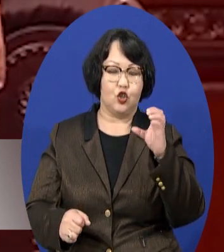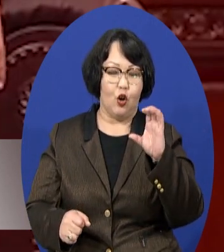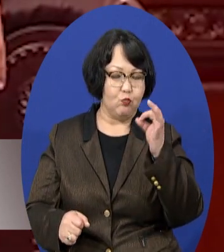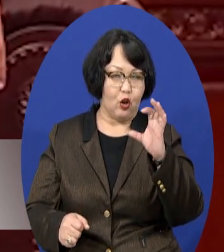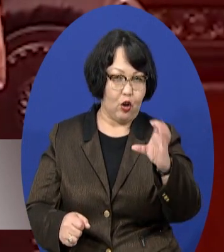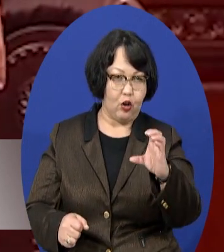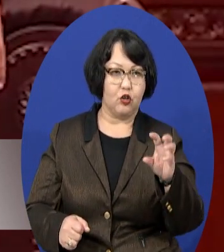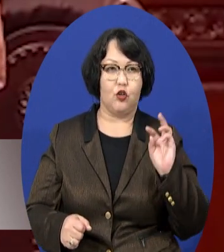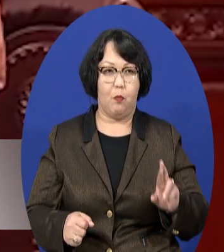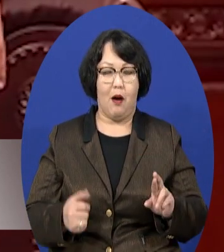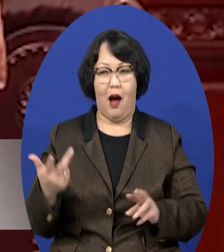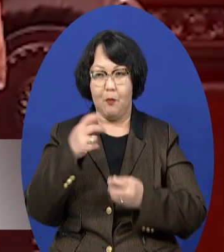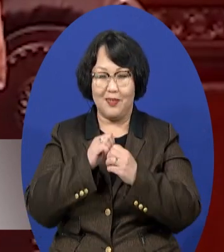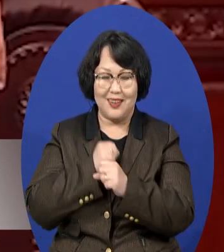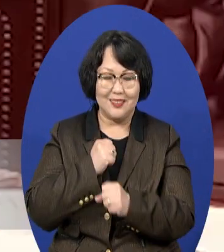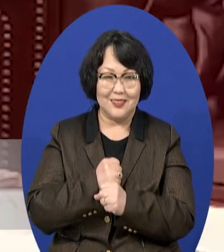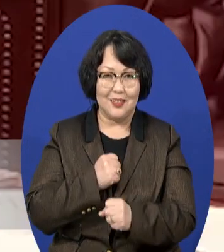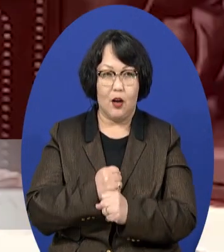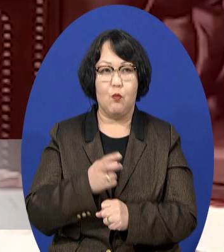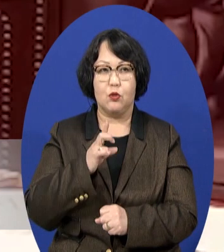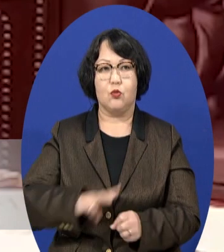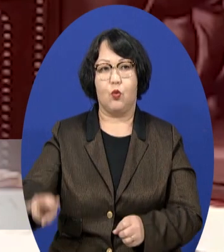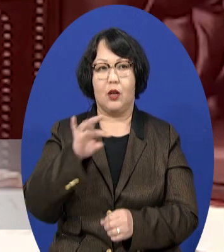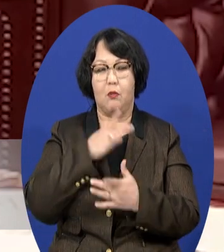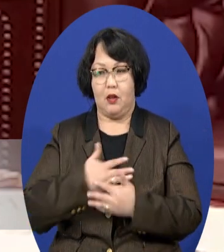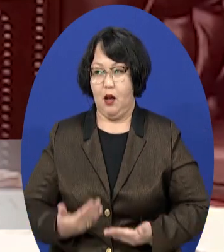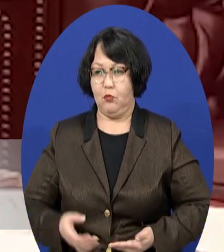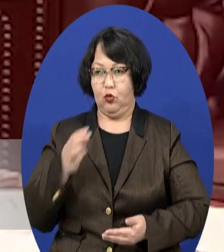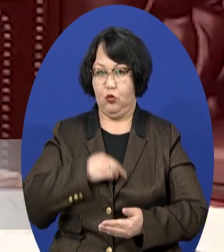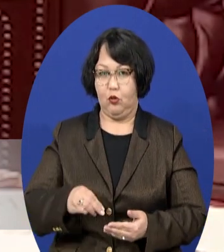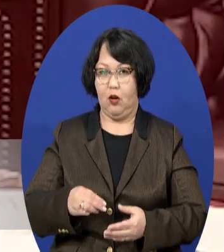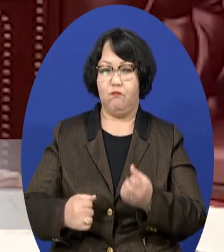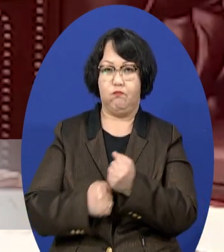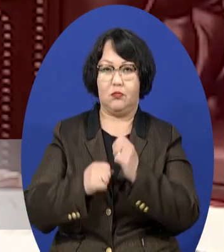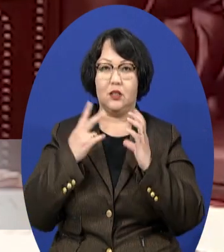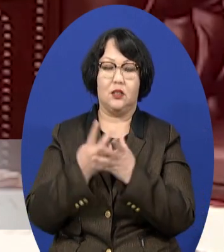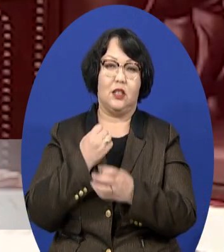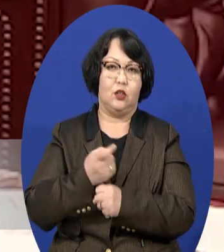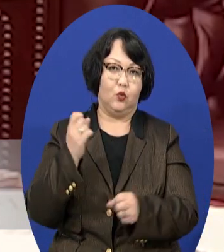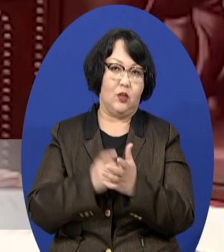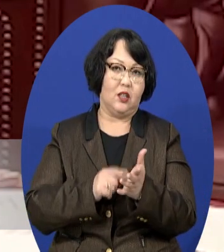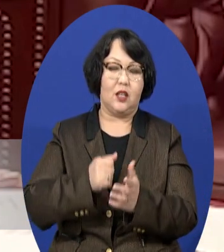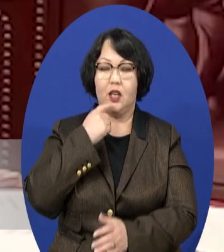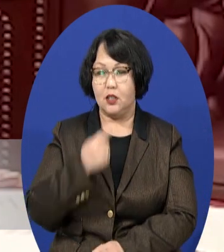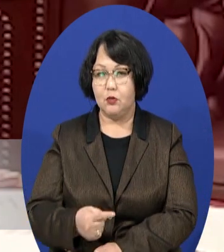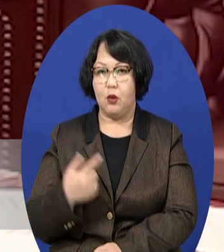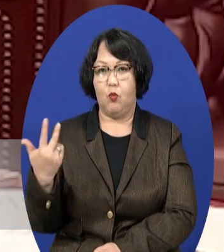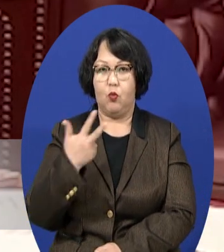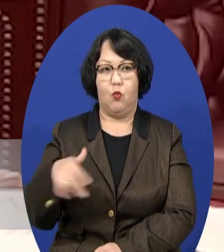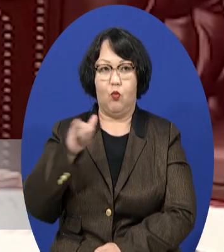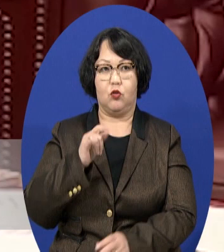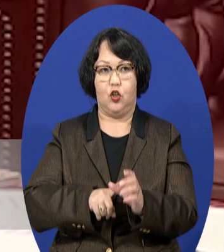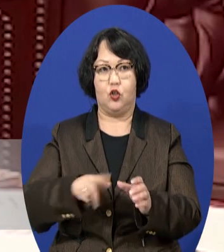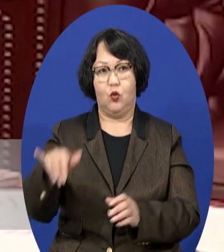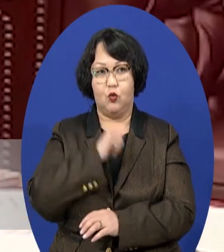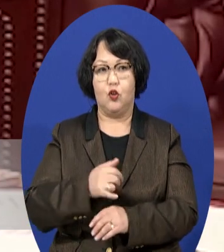бүс нутгийн аюулгүй тогтвортой байдалд туйласаа чухал гэдгийг онцлон хэлсэн юм. Мөн тэрээр дээрх гурван улс Өмнөд Солонгосыг